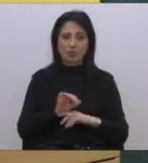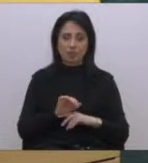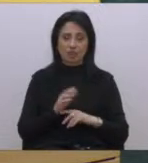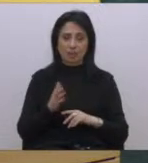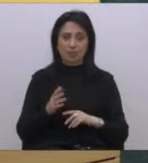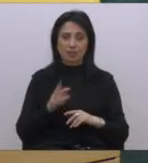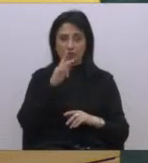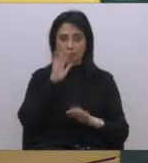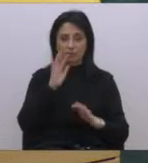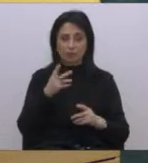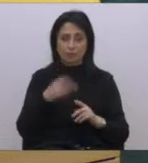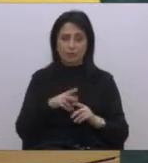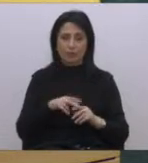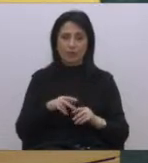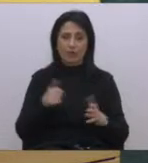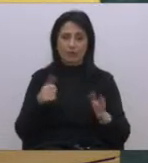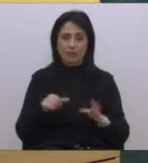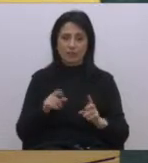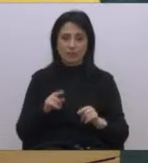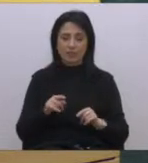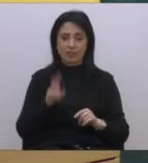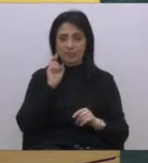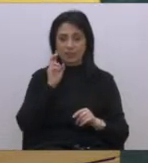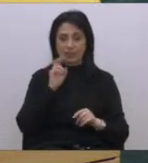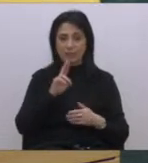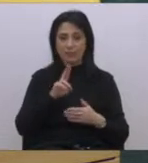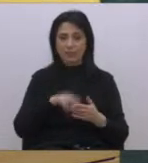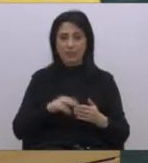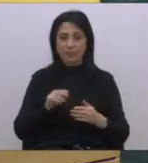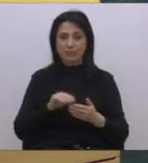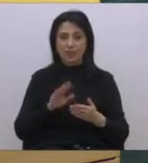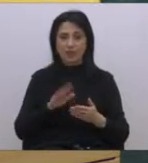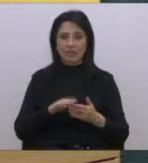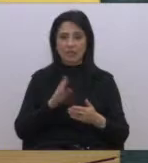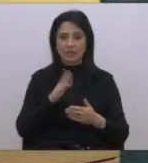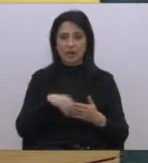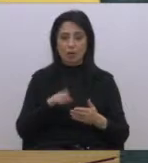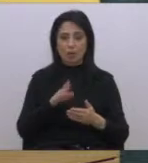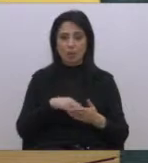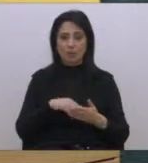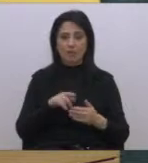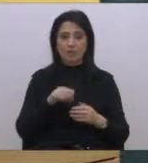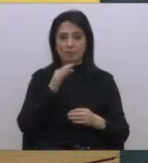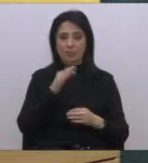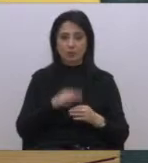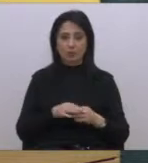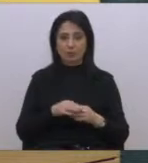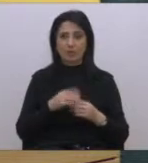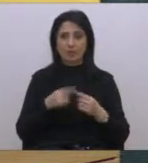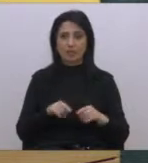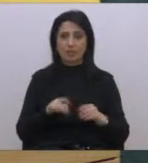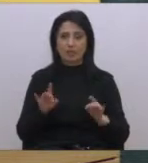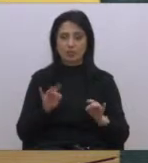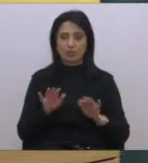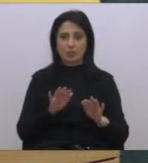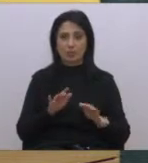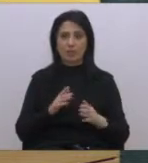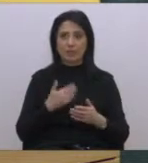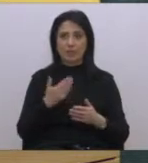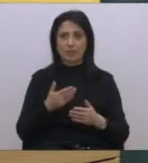შეჩერების, არაუმეტეს 6 თვისა, სახელმწიფო სერტიფიკატის რეგისტრაციის გაუქმების, პასუხისმგებლობის სხვა ზომების